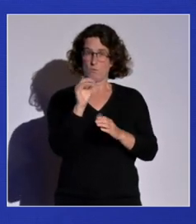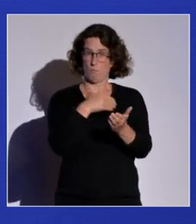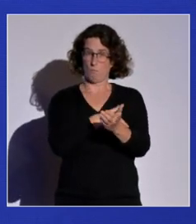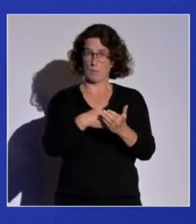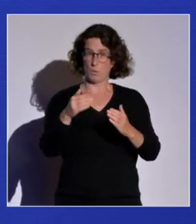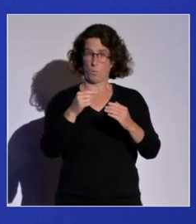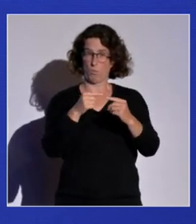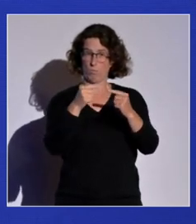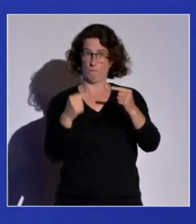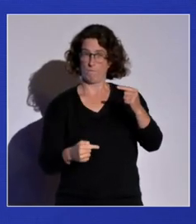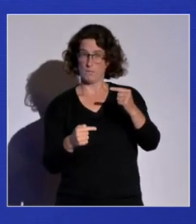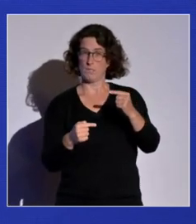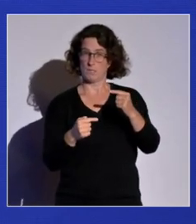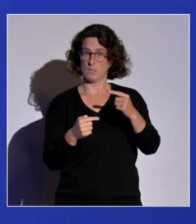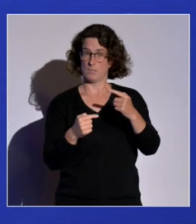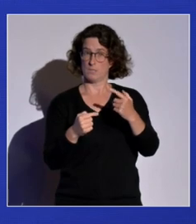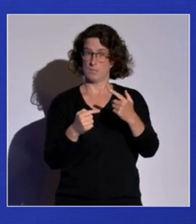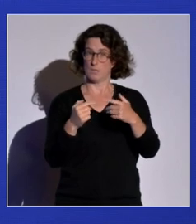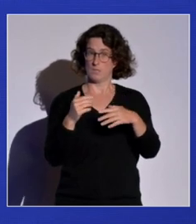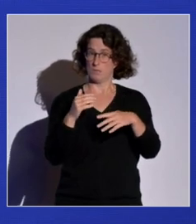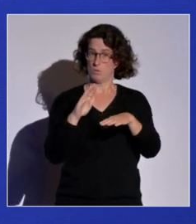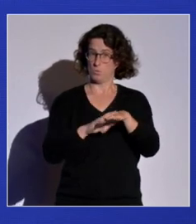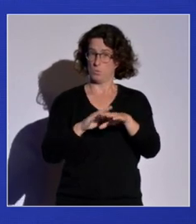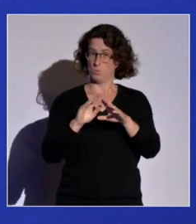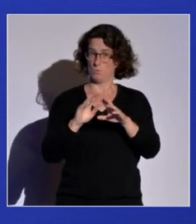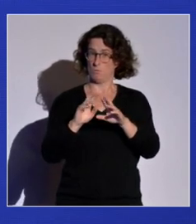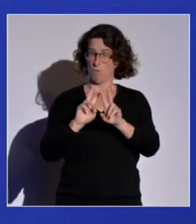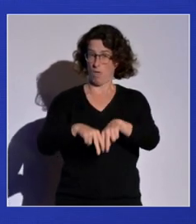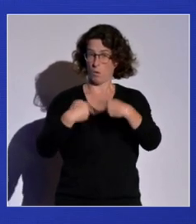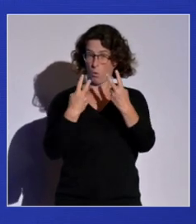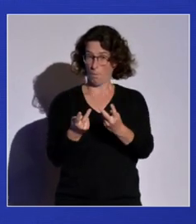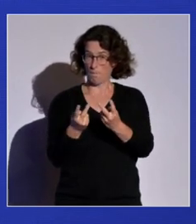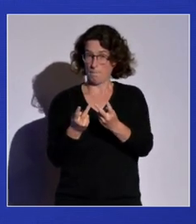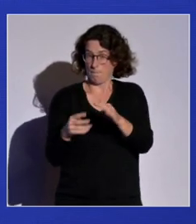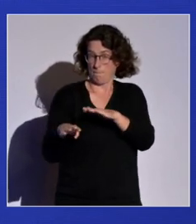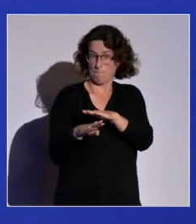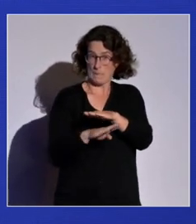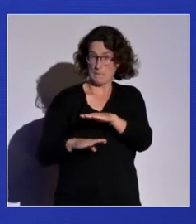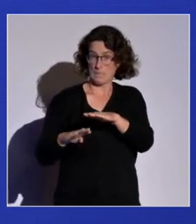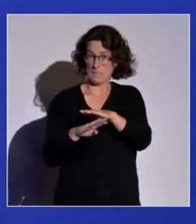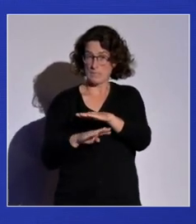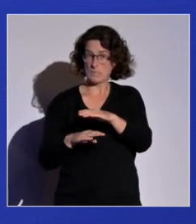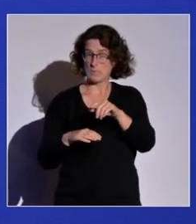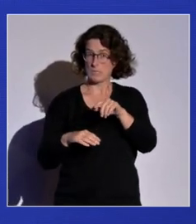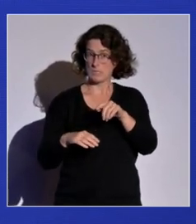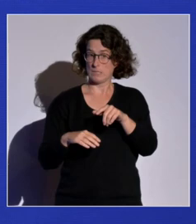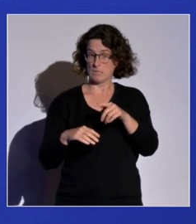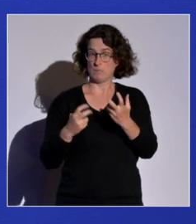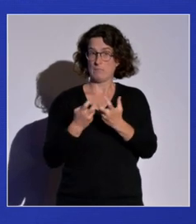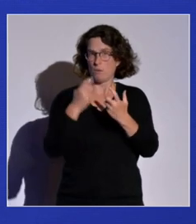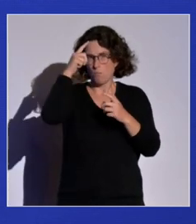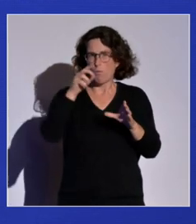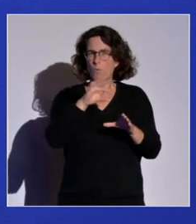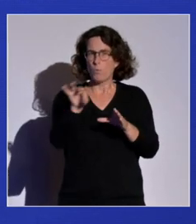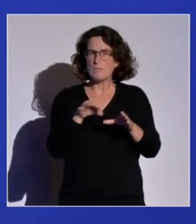sur les légumes essentiels qui nous permettent, on a créé cet indice au plan, l'indice ratatouille, monsieur le